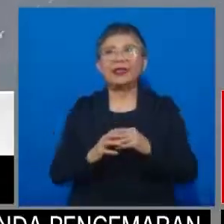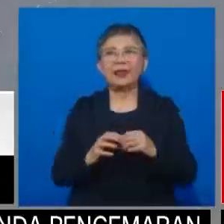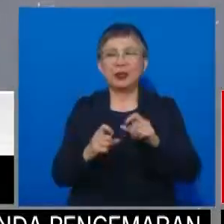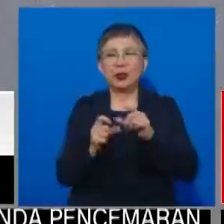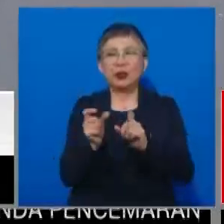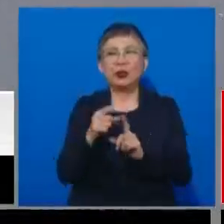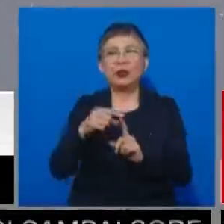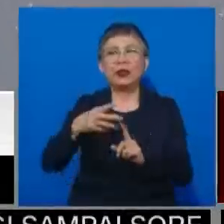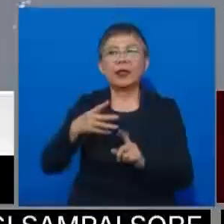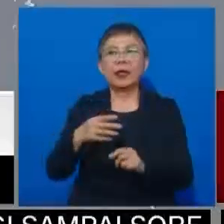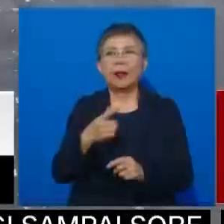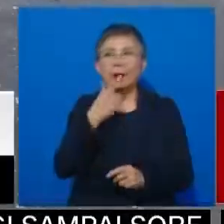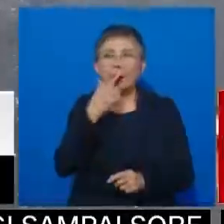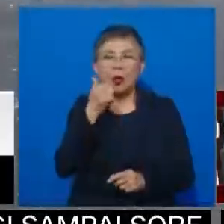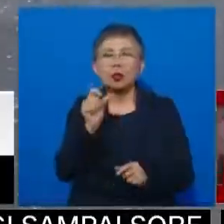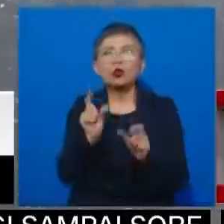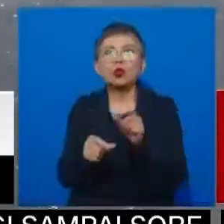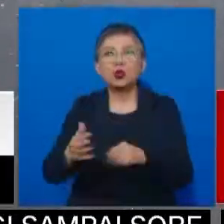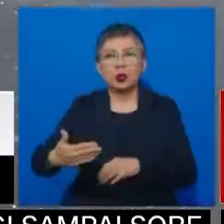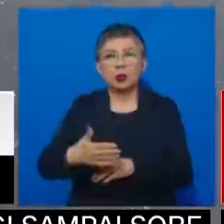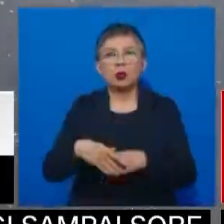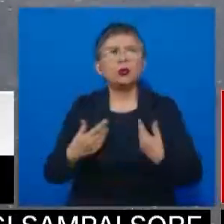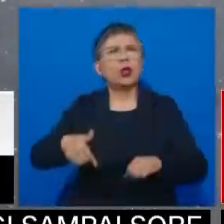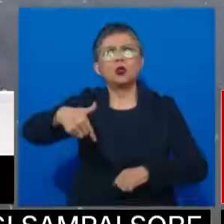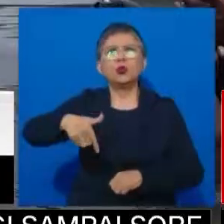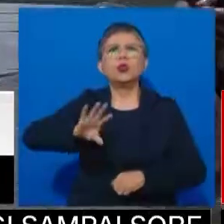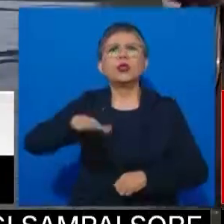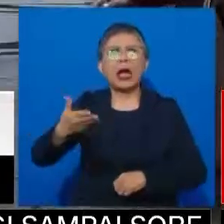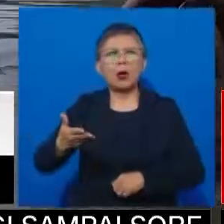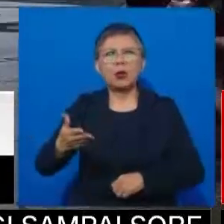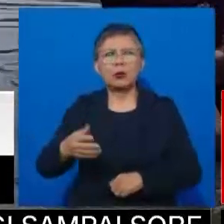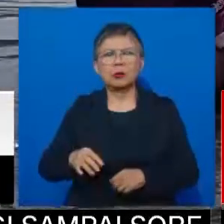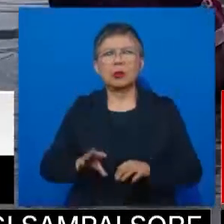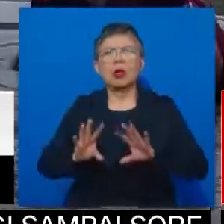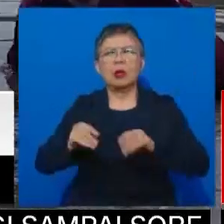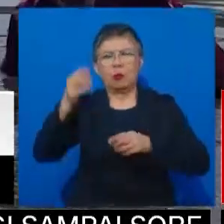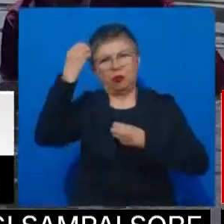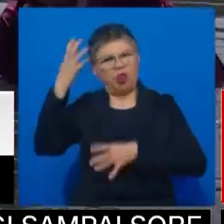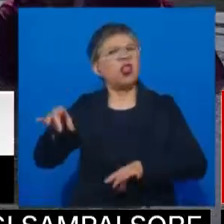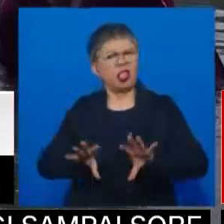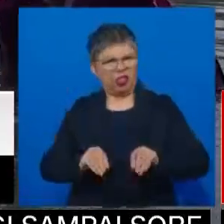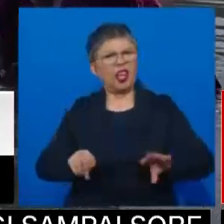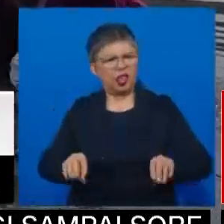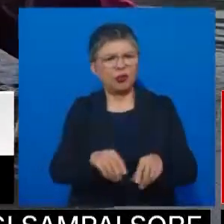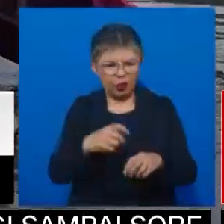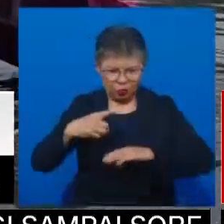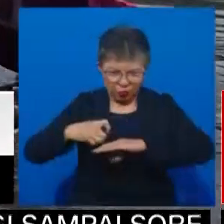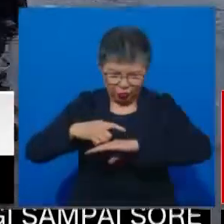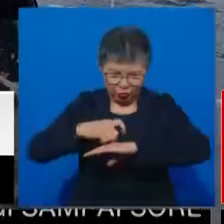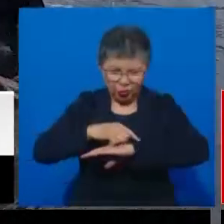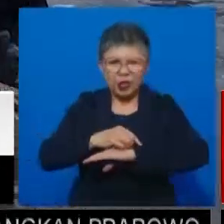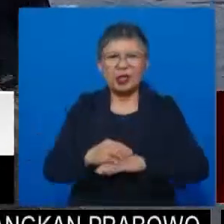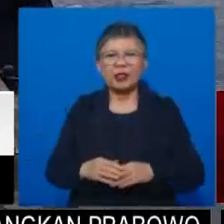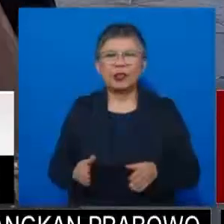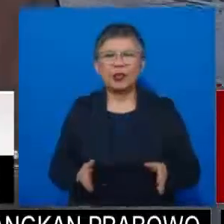dalamnya. Sudah lebih dari 7 tahun, Udin berprofesi sebagai pencari cacing sutra di Sungai Udang di